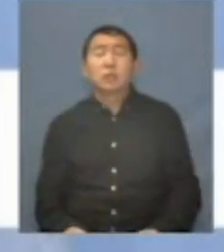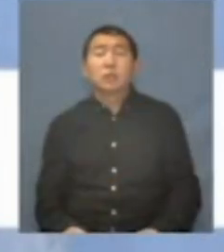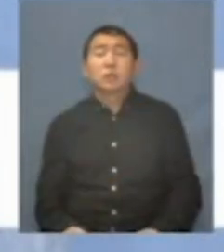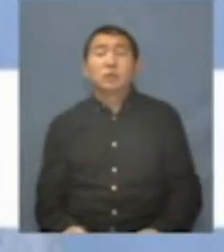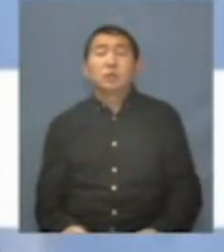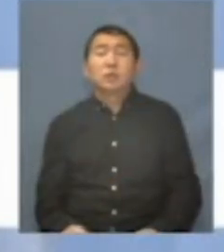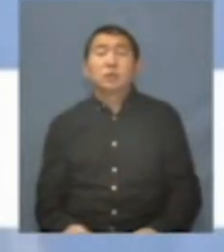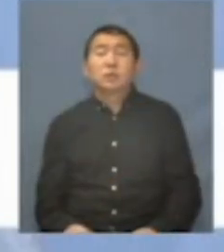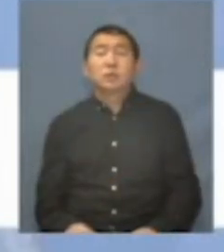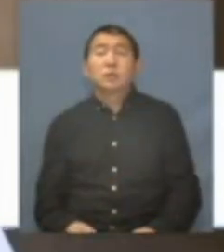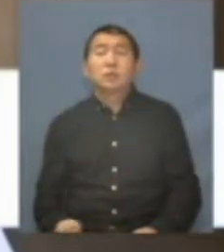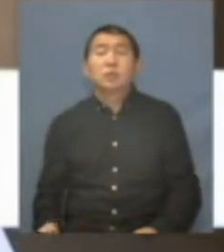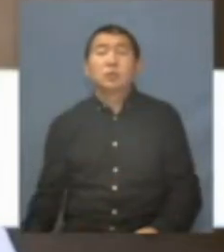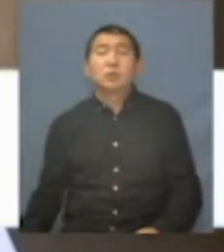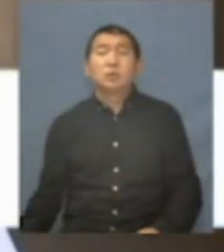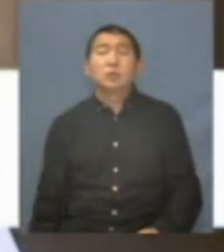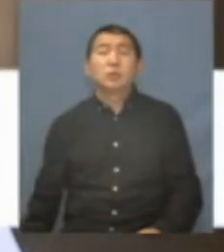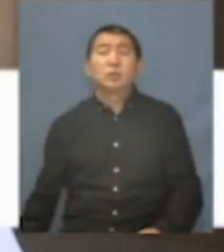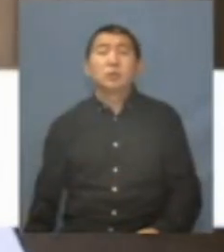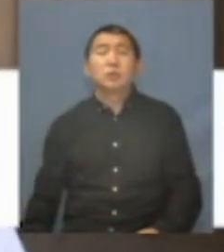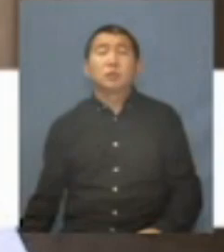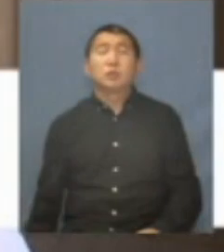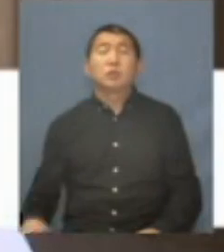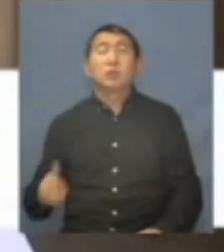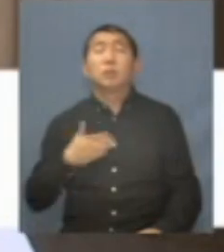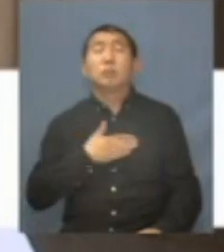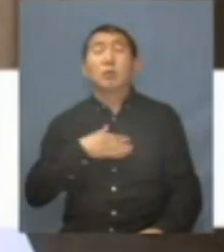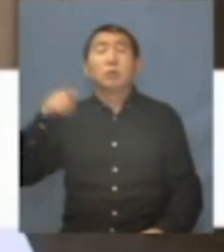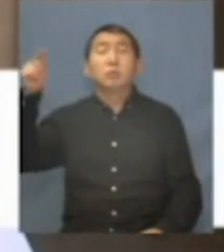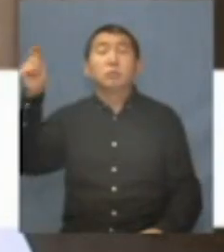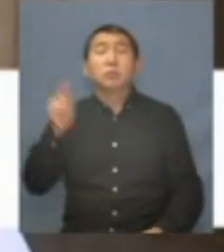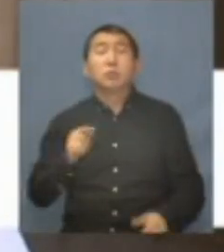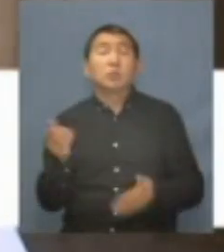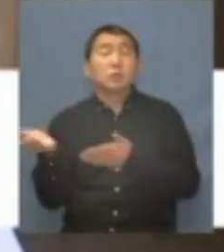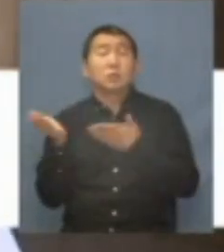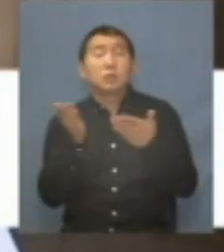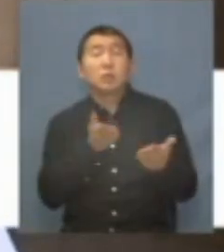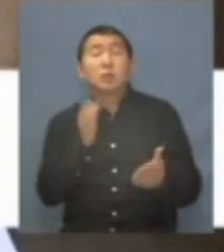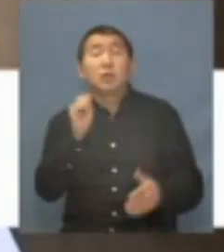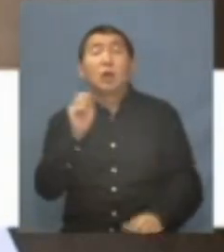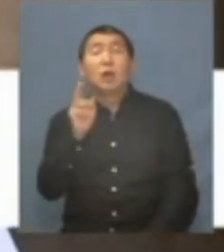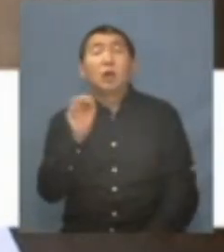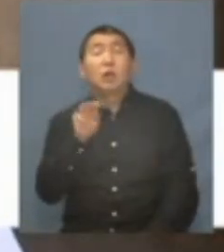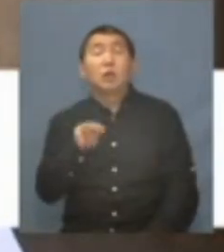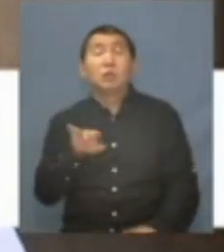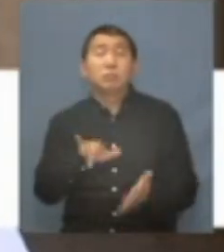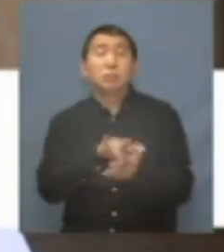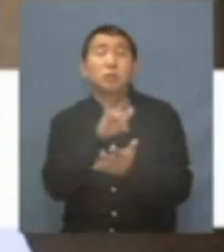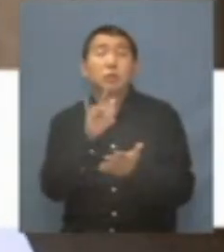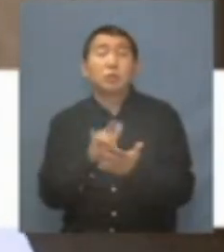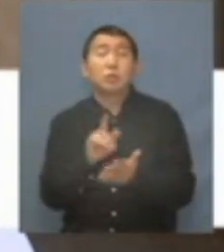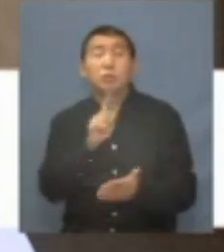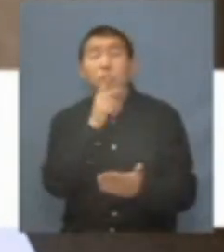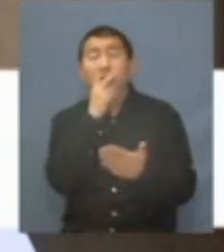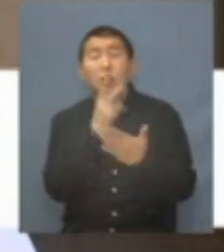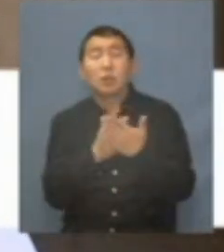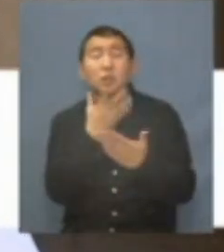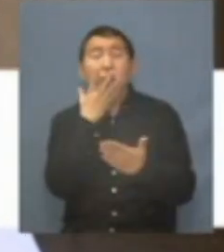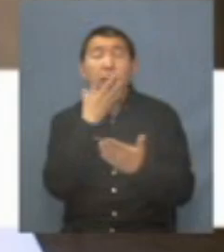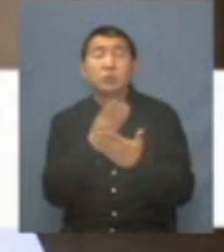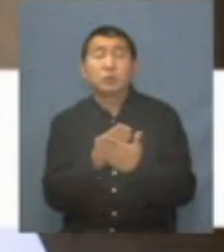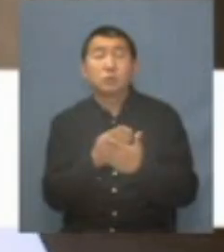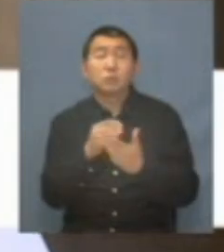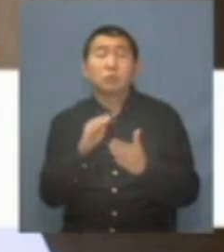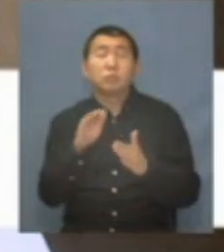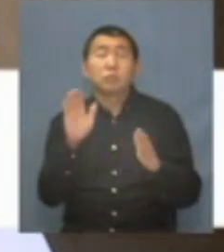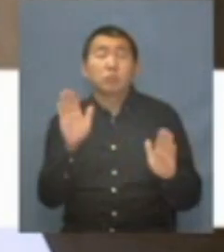классикой. Мы прибыли на гастроли по приглашению акима города, чтобы показать свое творчество. В программе будут